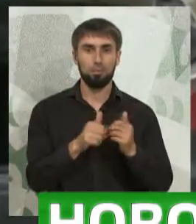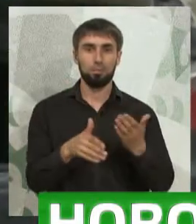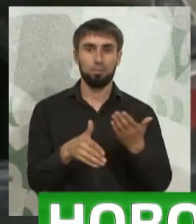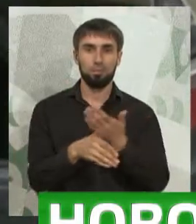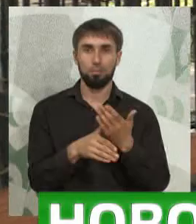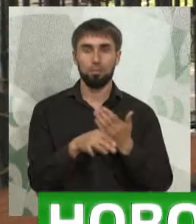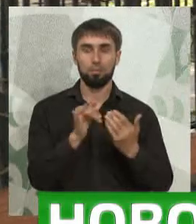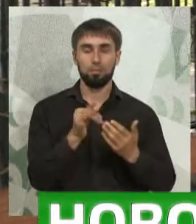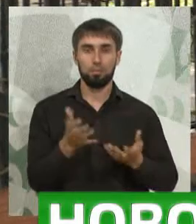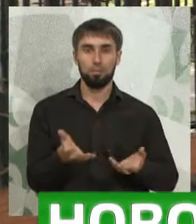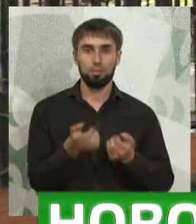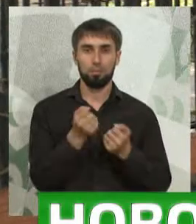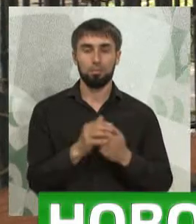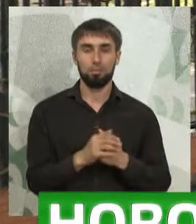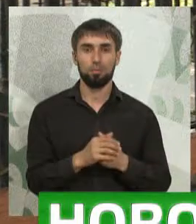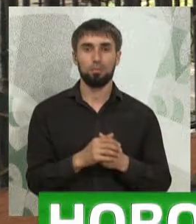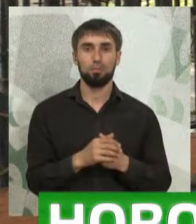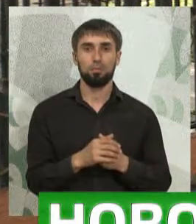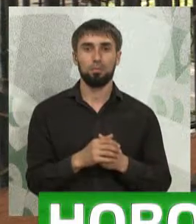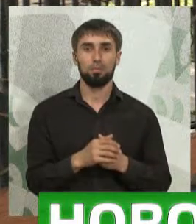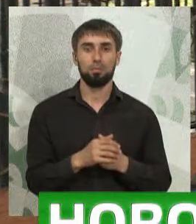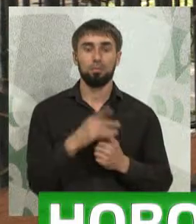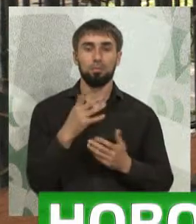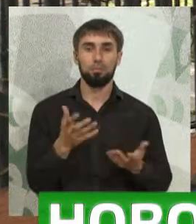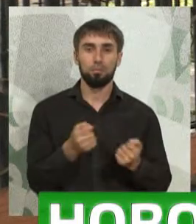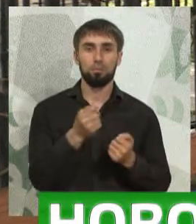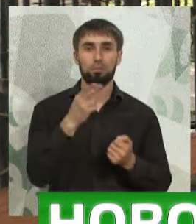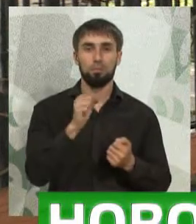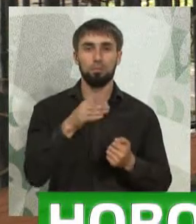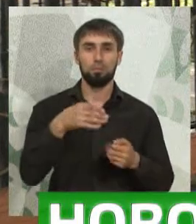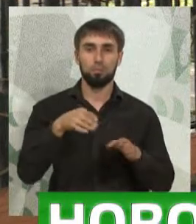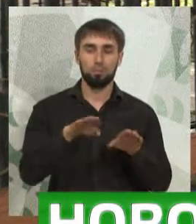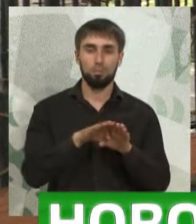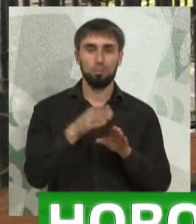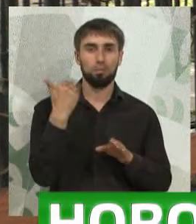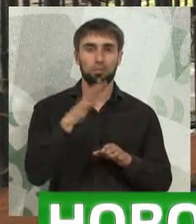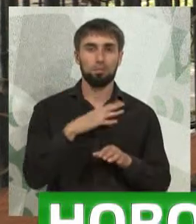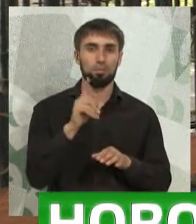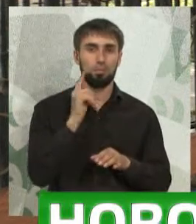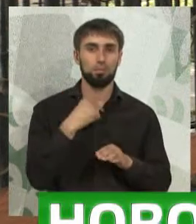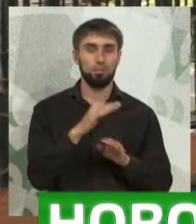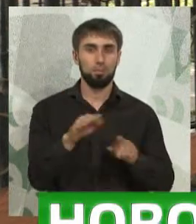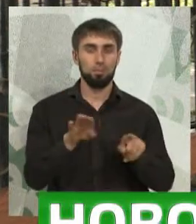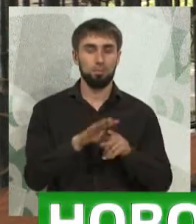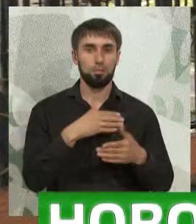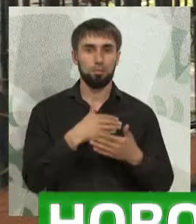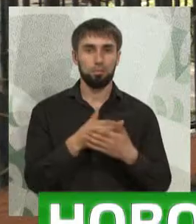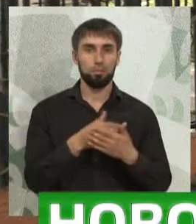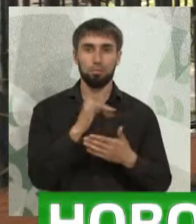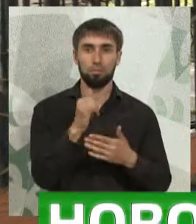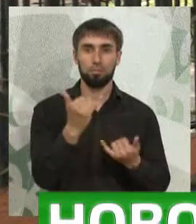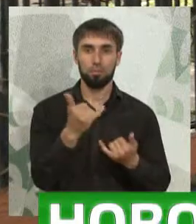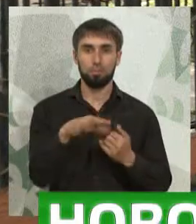ему помощь. Поддерживалась вот как-то в какой-то части в наше детство, в нашу юность. А сейчас вот еще оказание